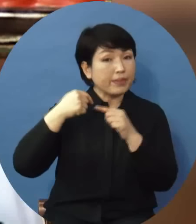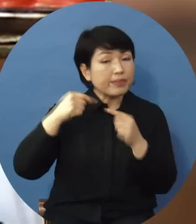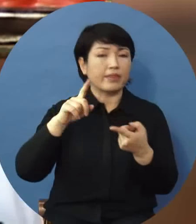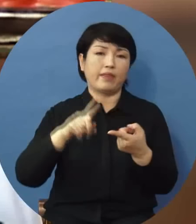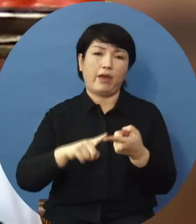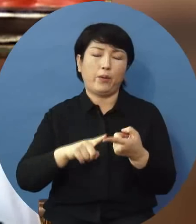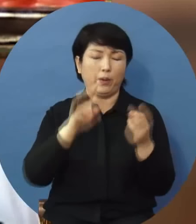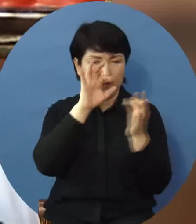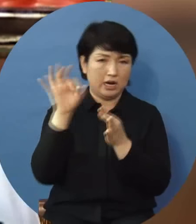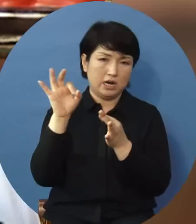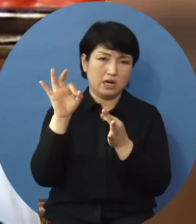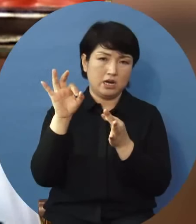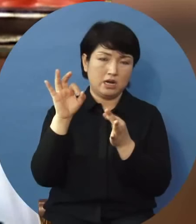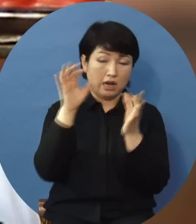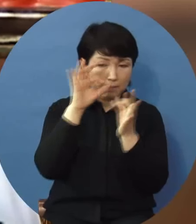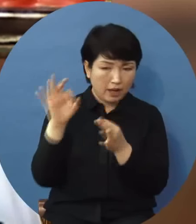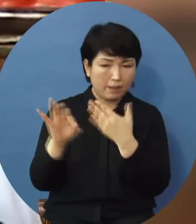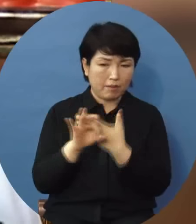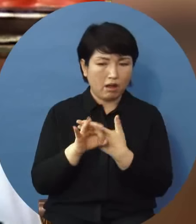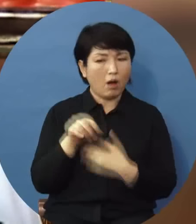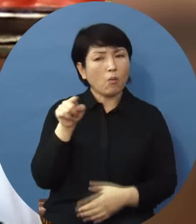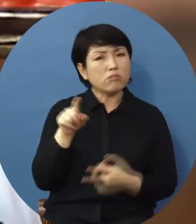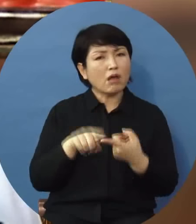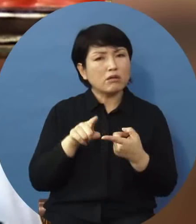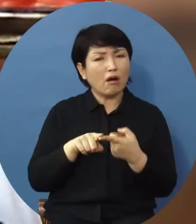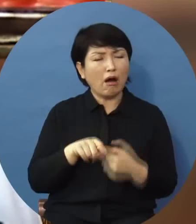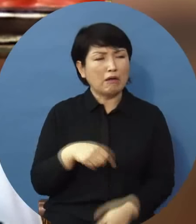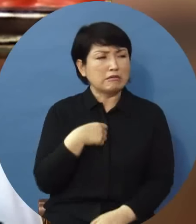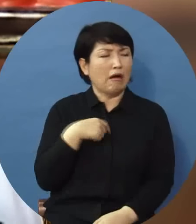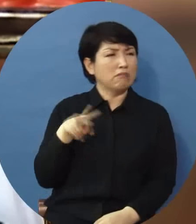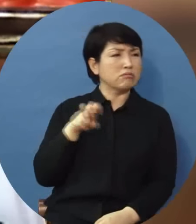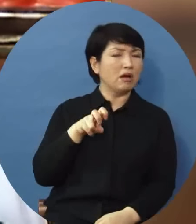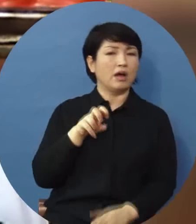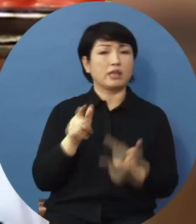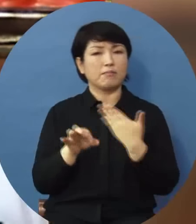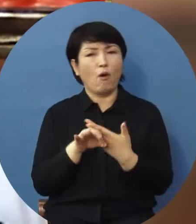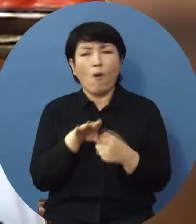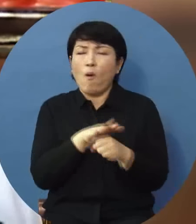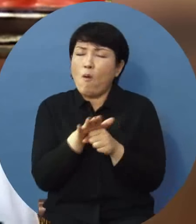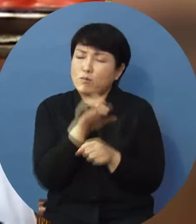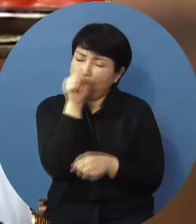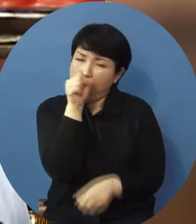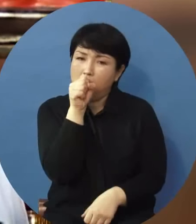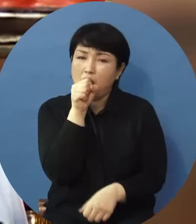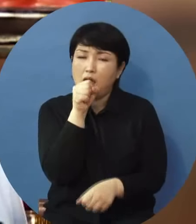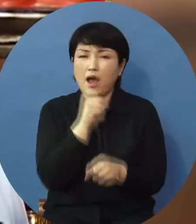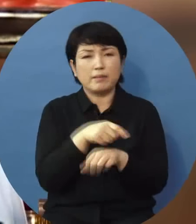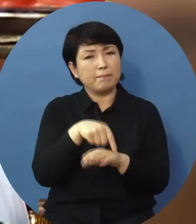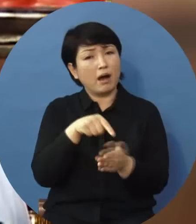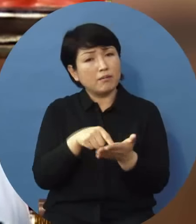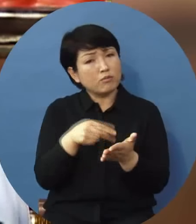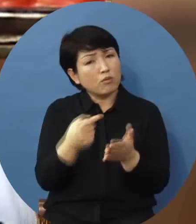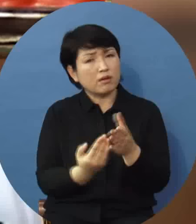바라볼 수 있게 되는 거죠. 거기에 혐오를 일으키거나 거기에 애착을 일으키지